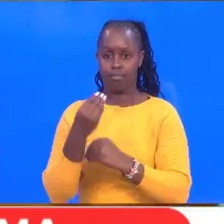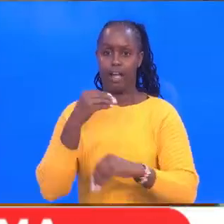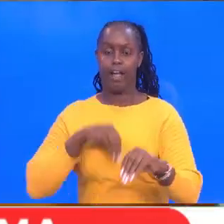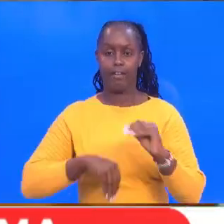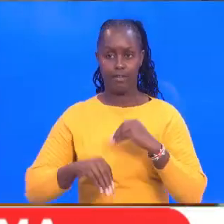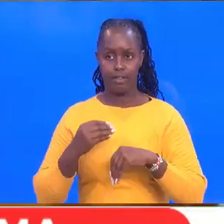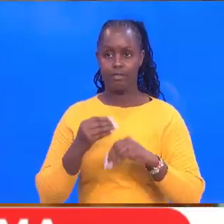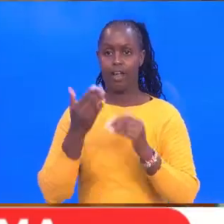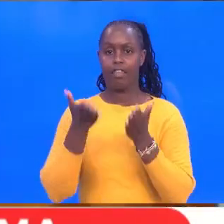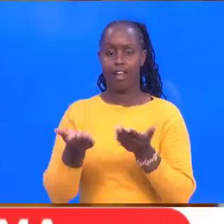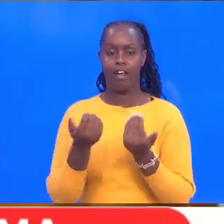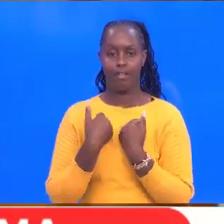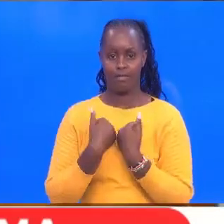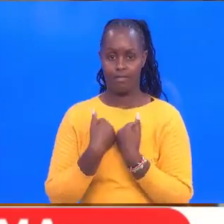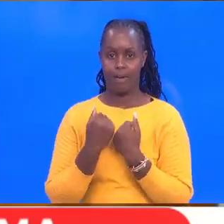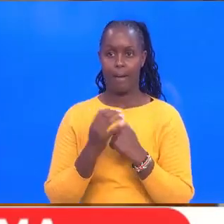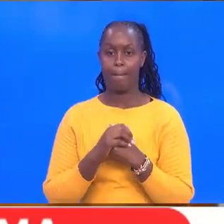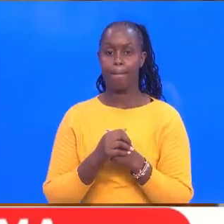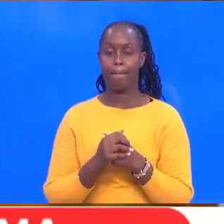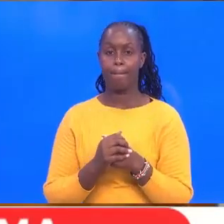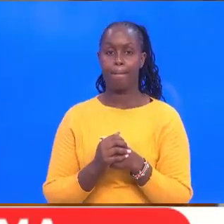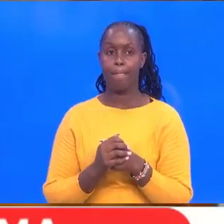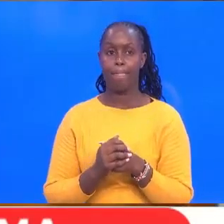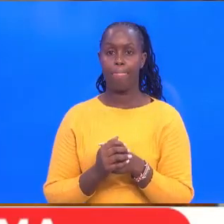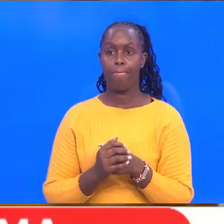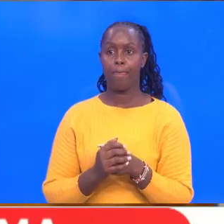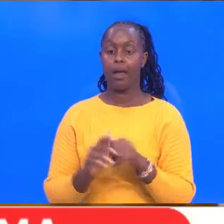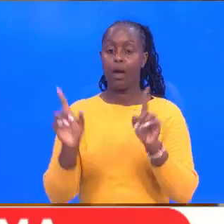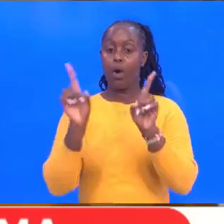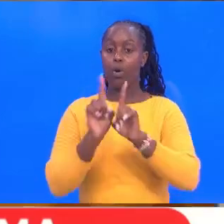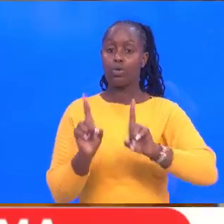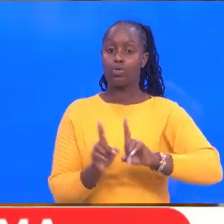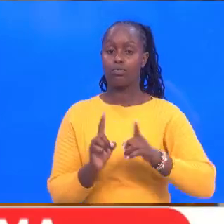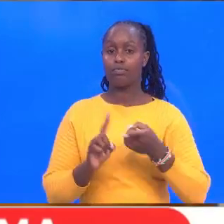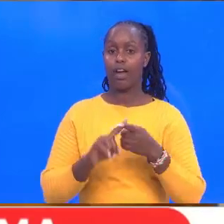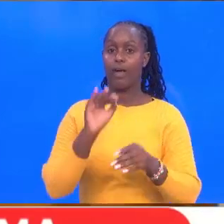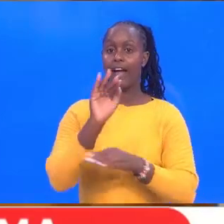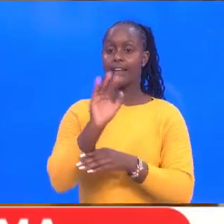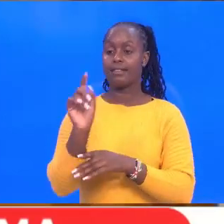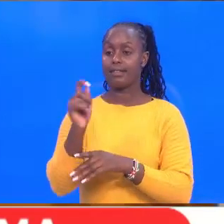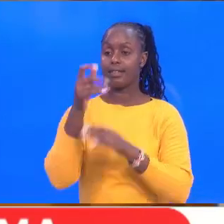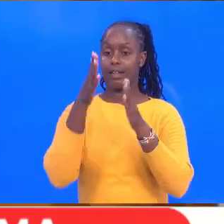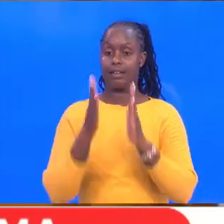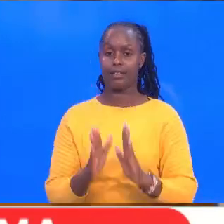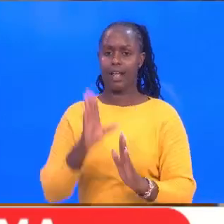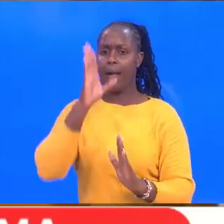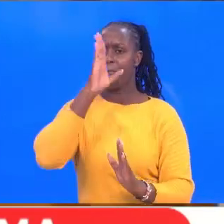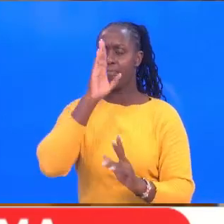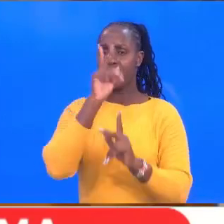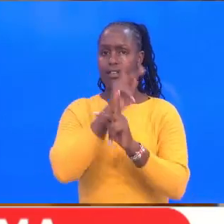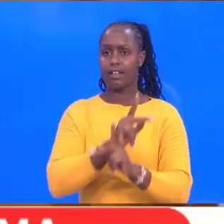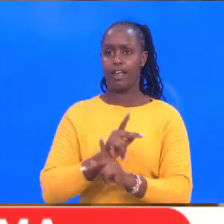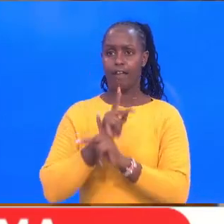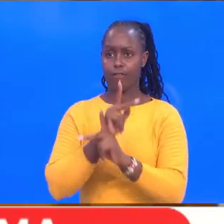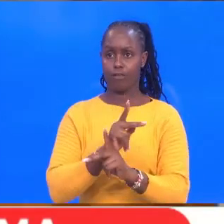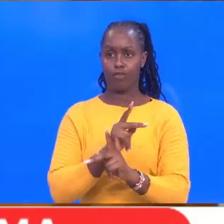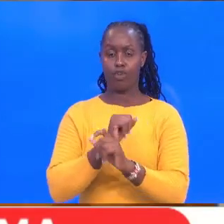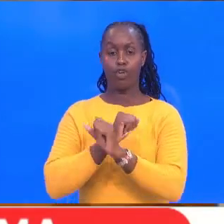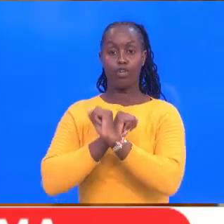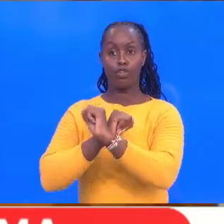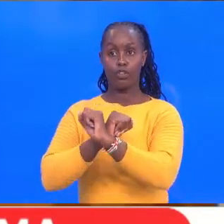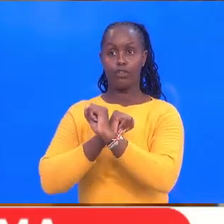inayofaa. I also take this opportunity to urge Kenyans to remain vigilant to safeguard